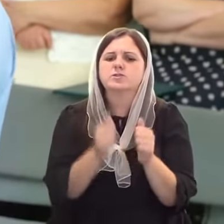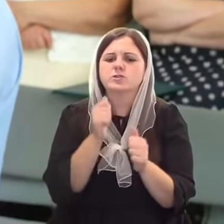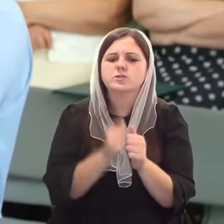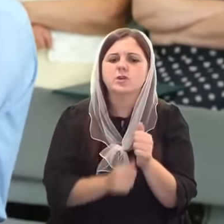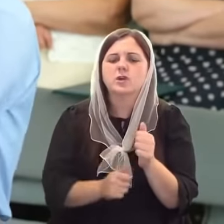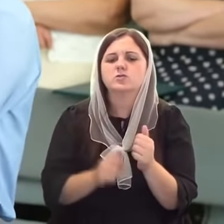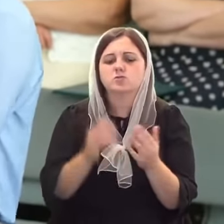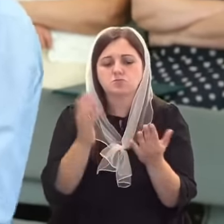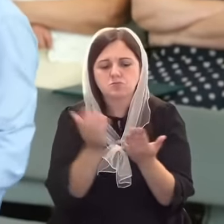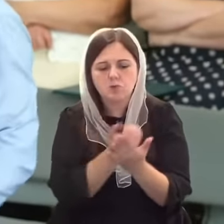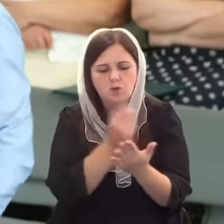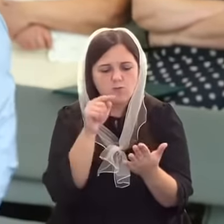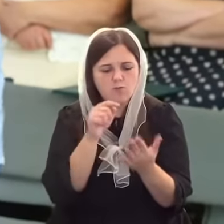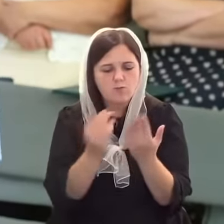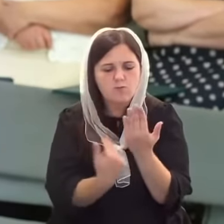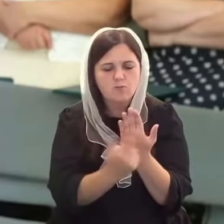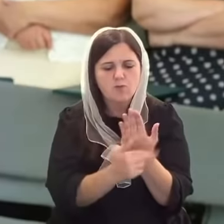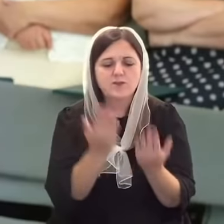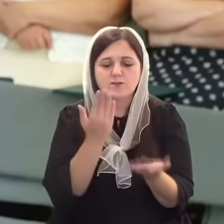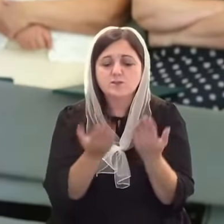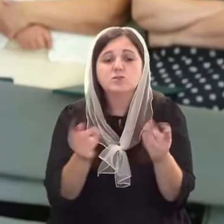что-то невозможное для Бога.